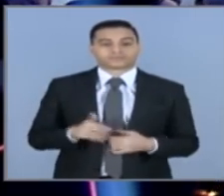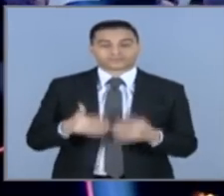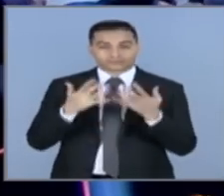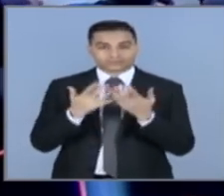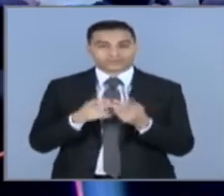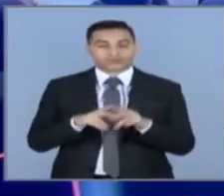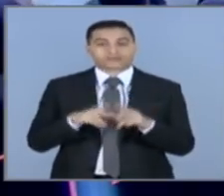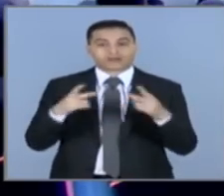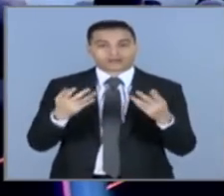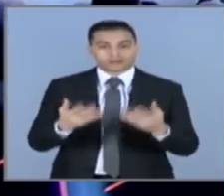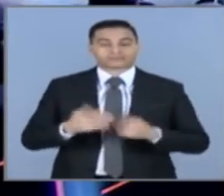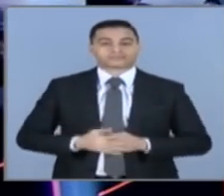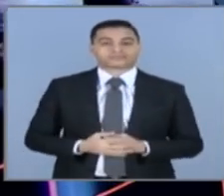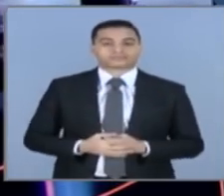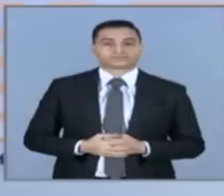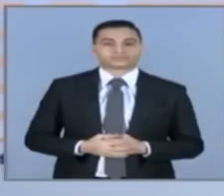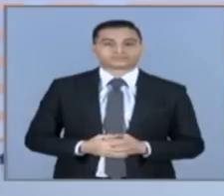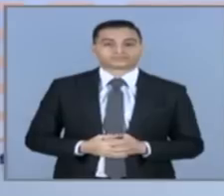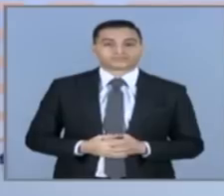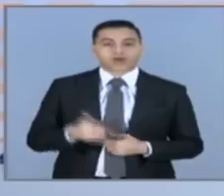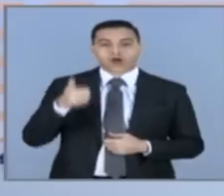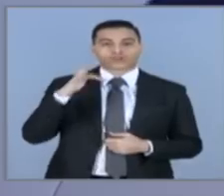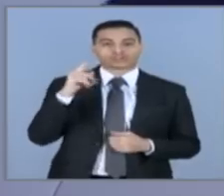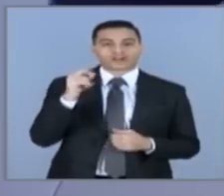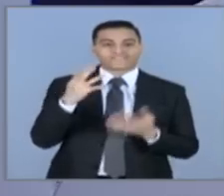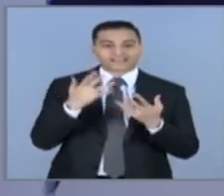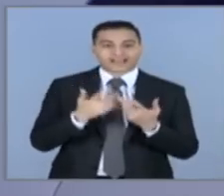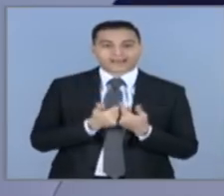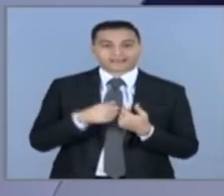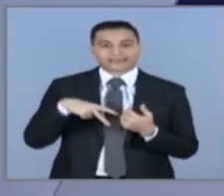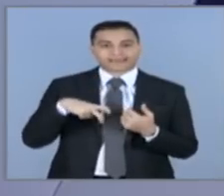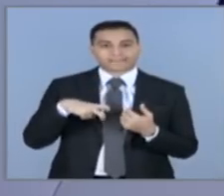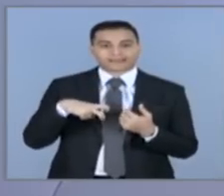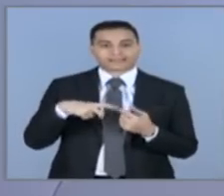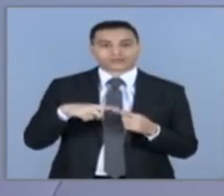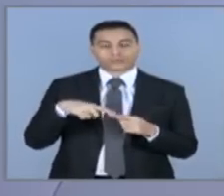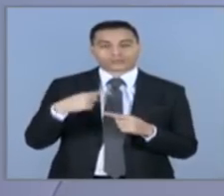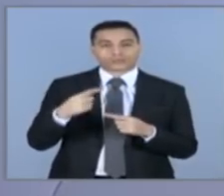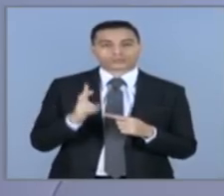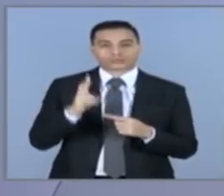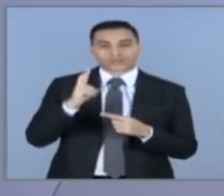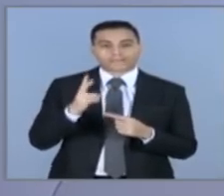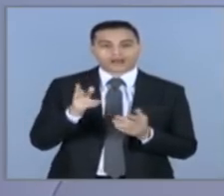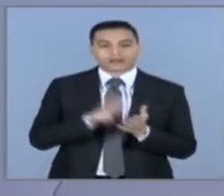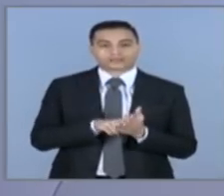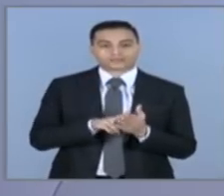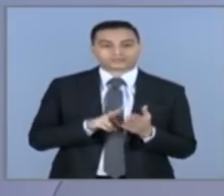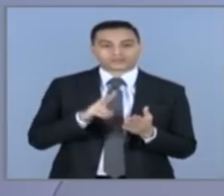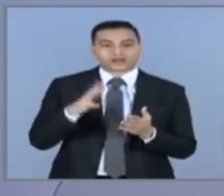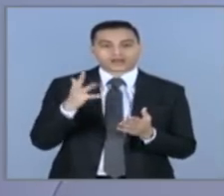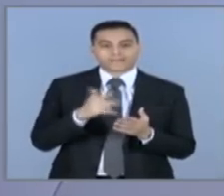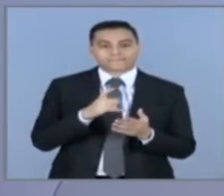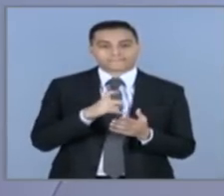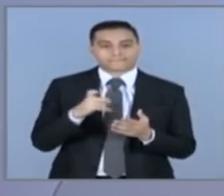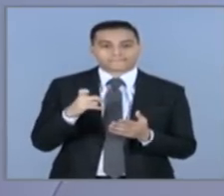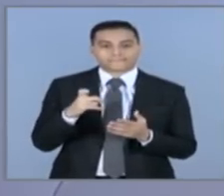النتيجة اتغيرت. أشرف كنتوا كام؟ 80. 80. وسبع اجابات صح يبقى كده